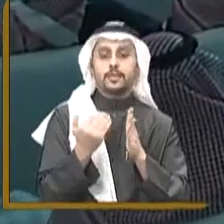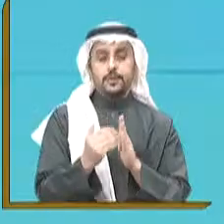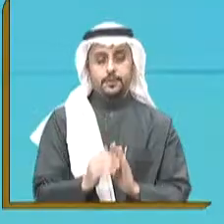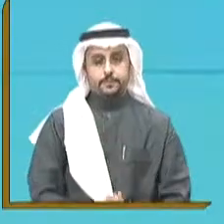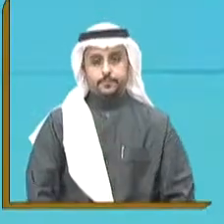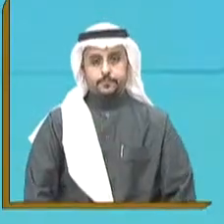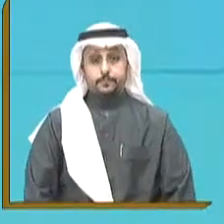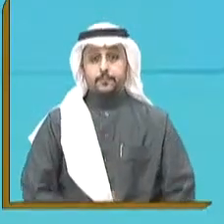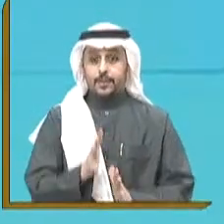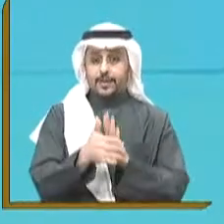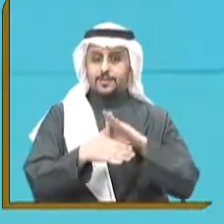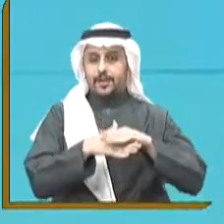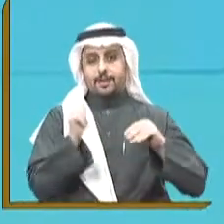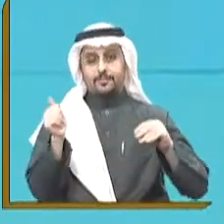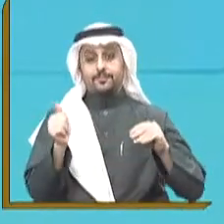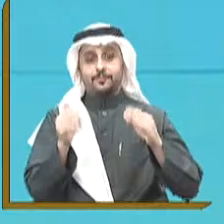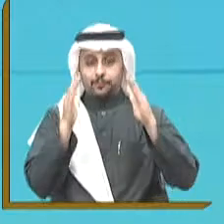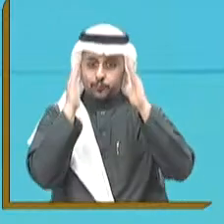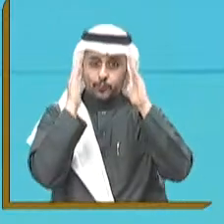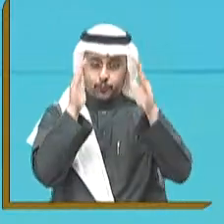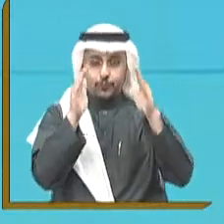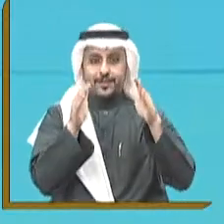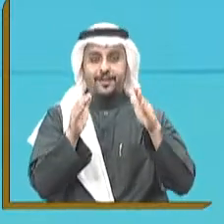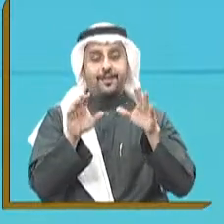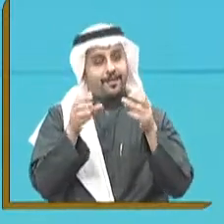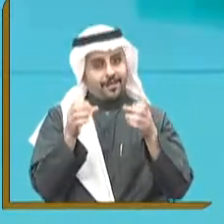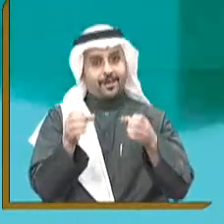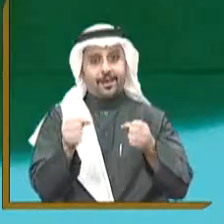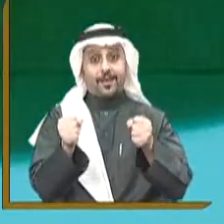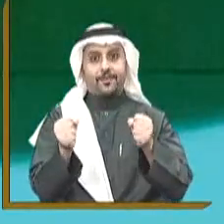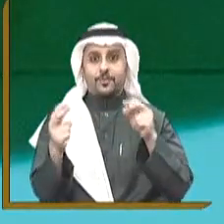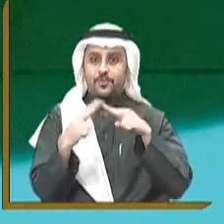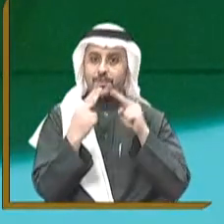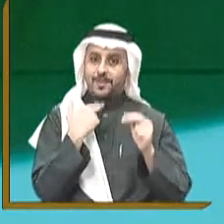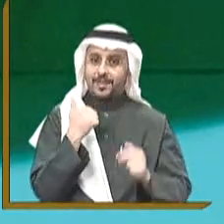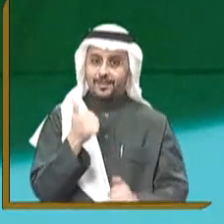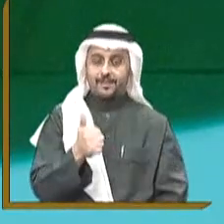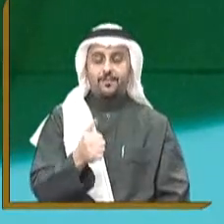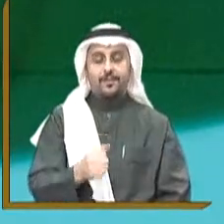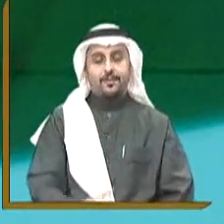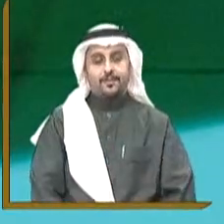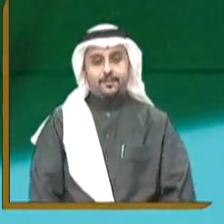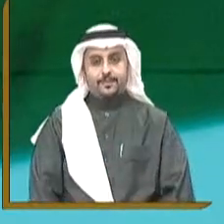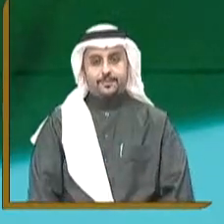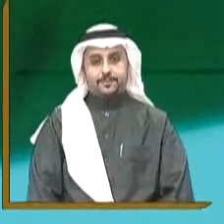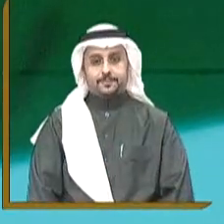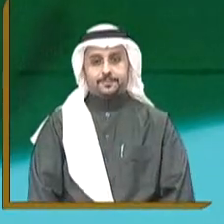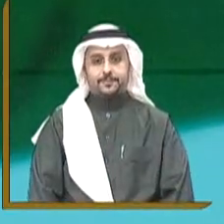شكرا لكم على طيب المتابعة، نلقاكم على خير وفي أمان الله.